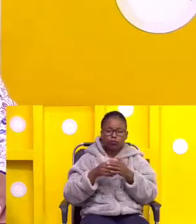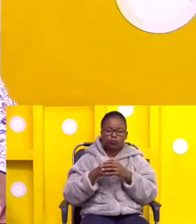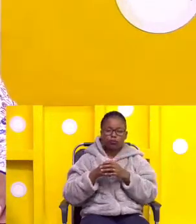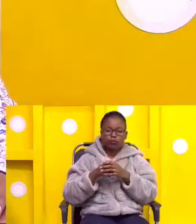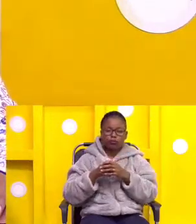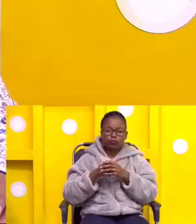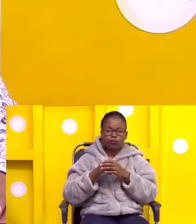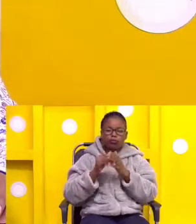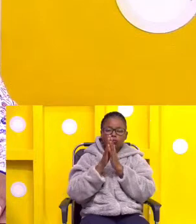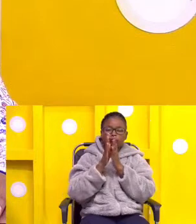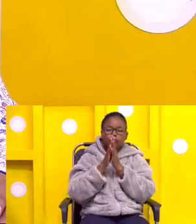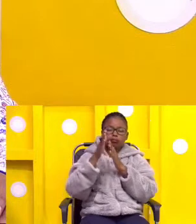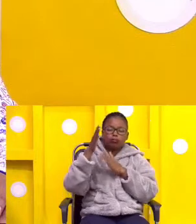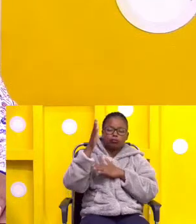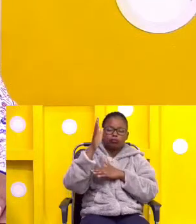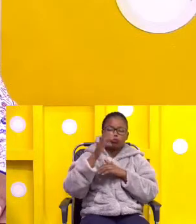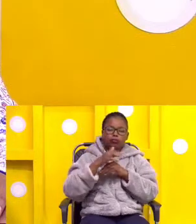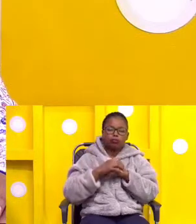Bwana asifiwe sana.